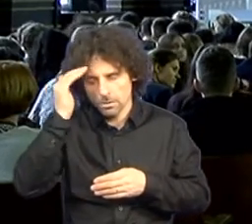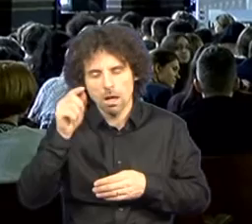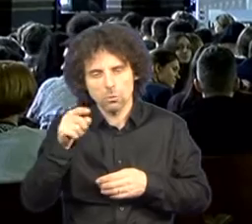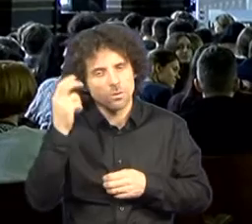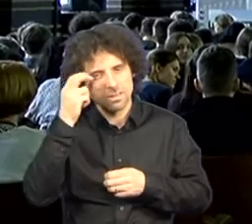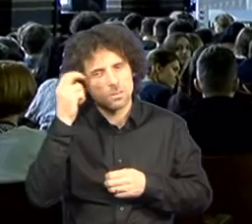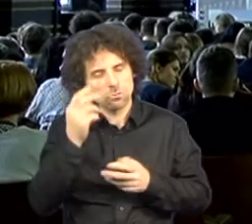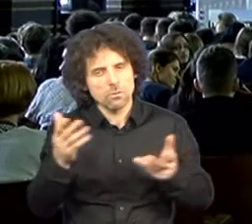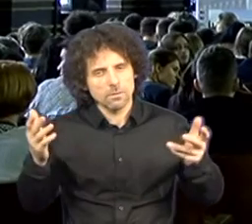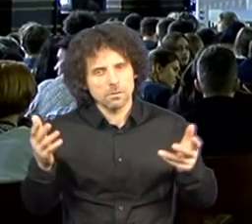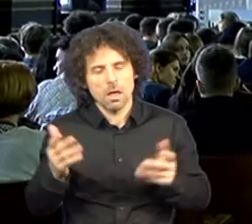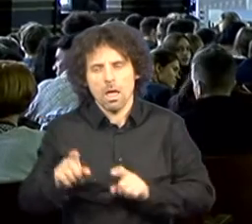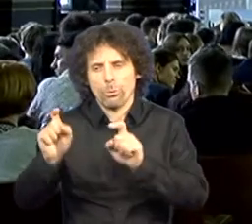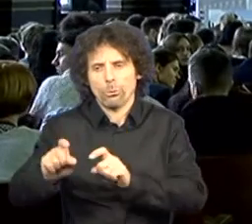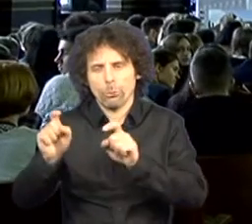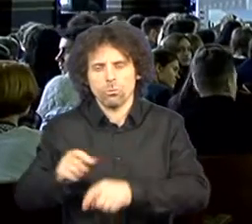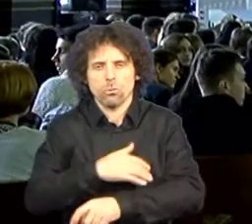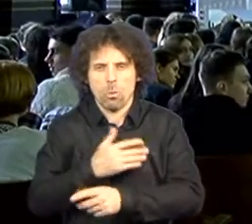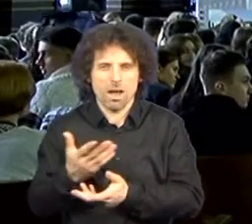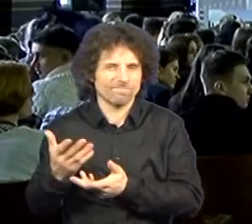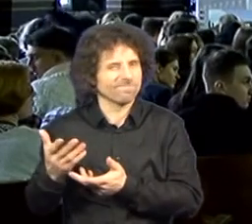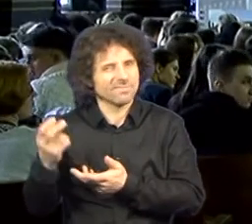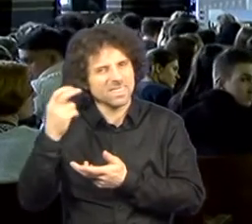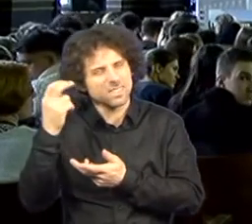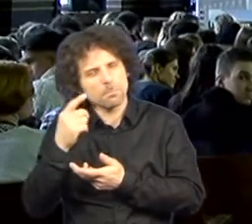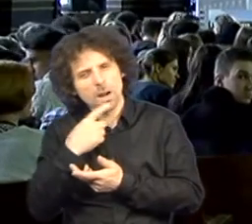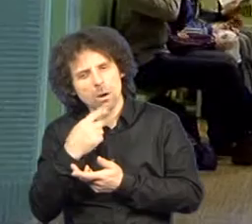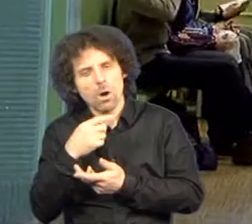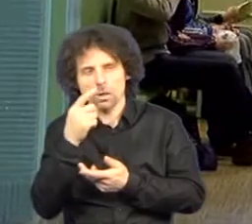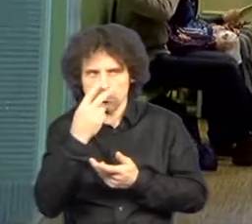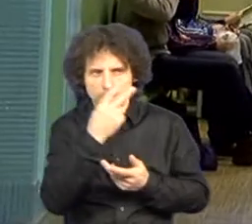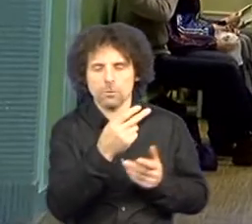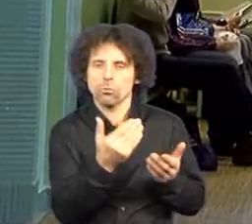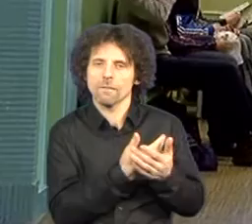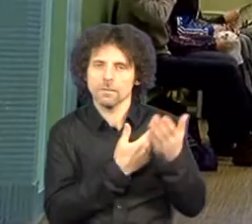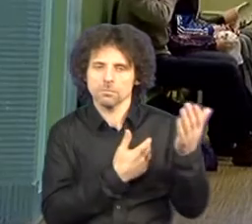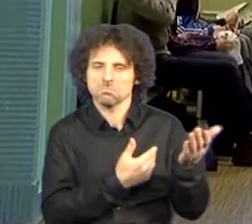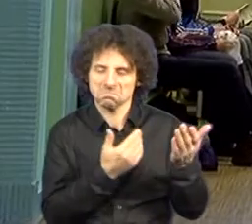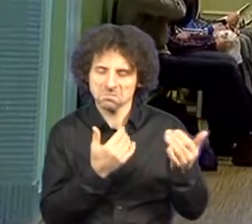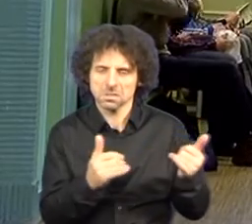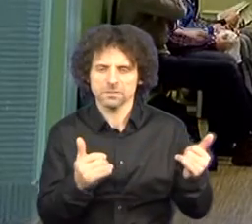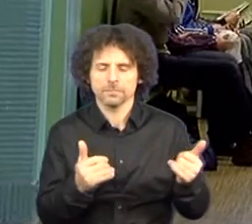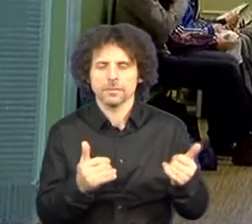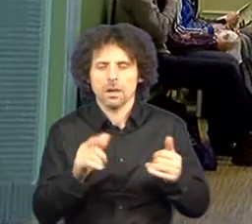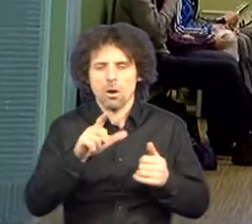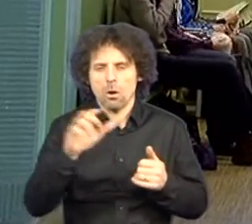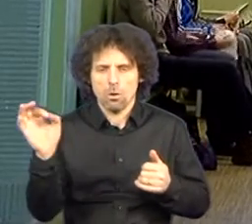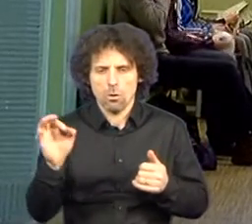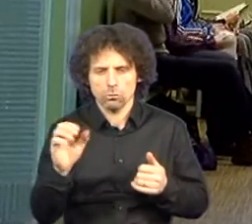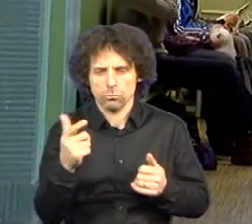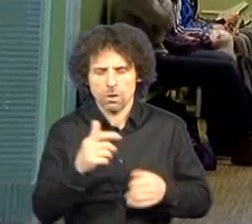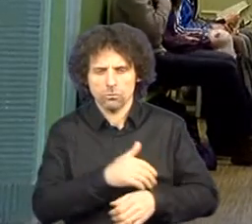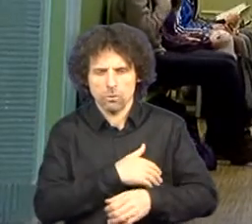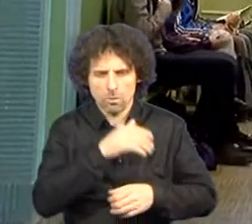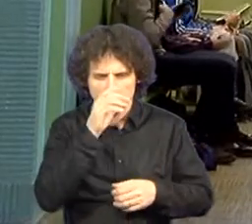interesujące niż siedzienie ciągle w szkole przed książkami, tylko gdzieś wyjść, zobaczyć coś nowego. Zespół szkół ogólnokształcących to druga